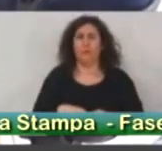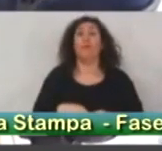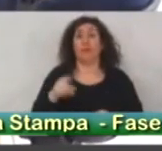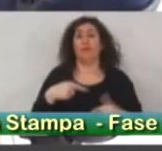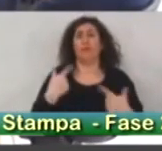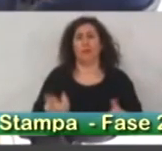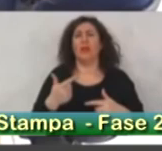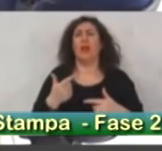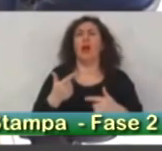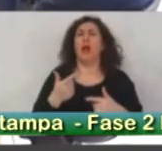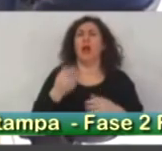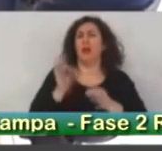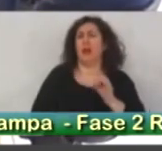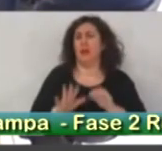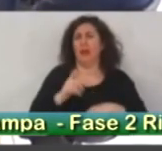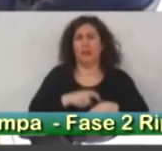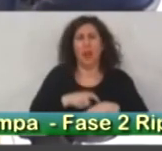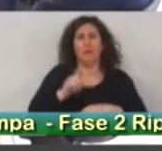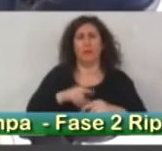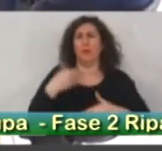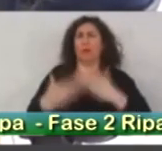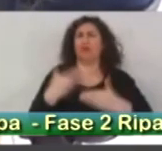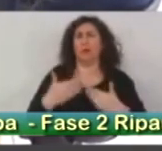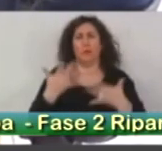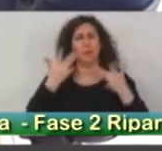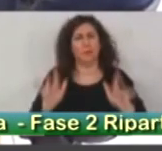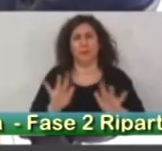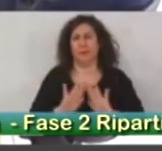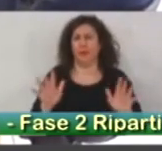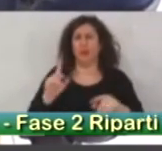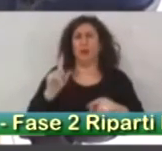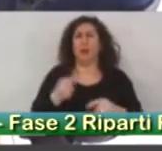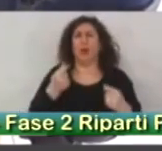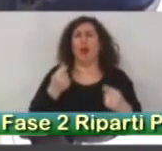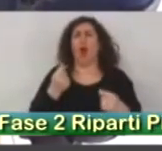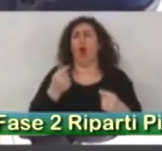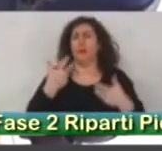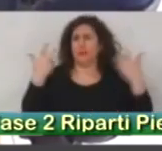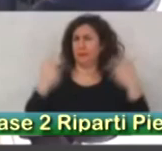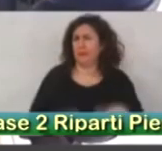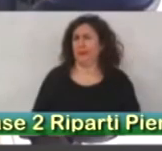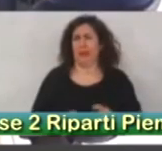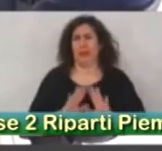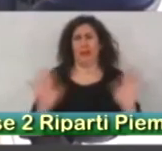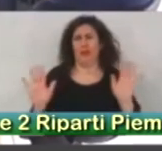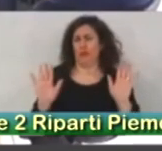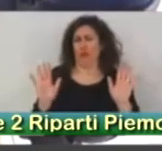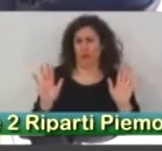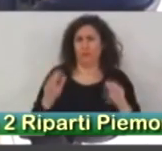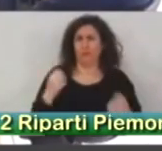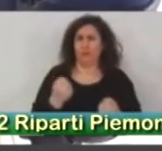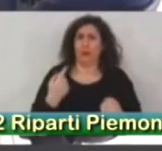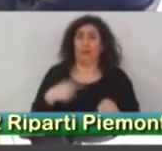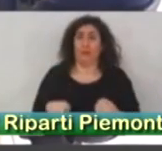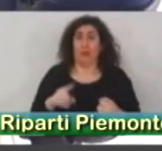di tempi e di procedure e dall'altra parte anche un abbattimento degli oneri, cioè dei costi che queste attività